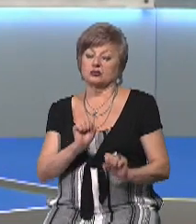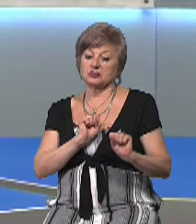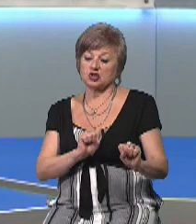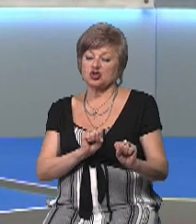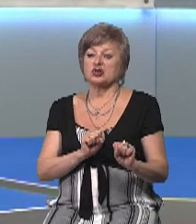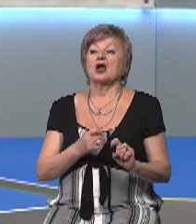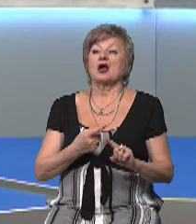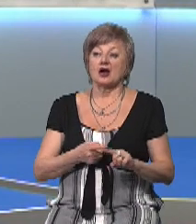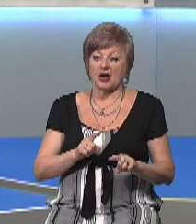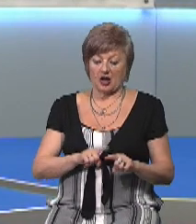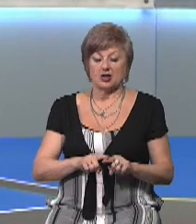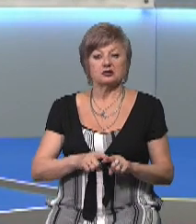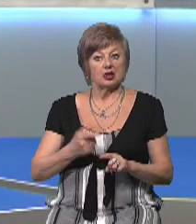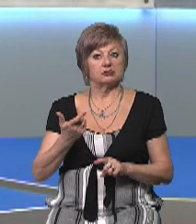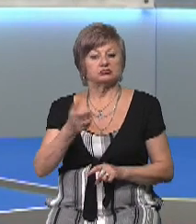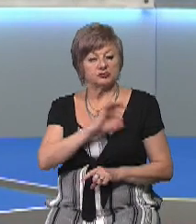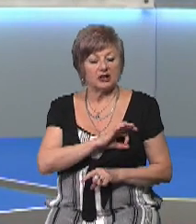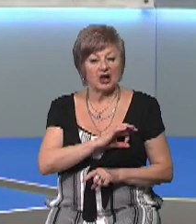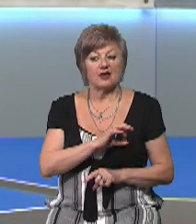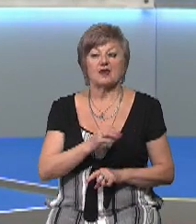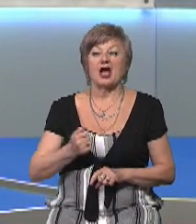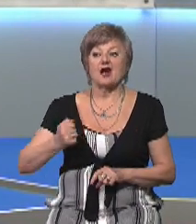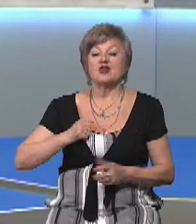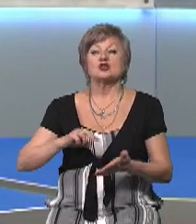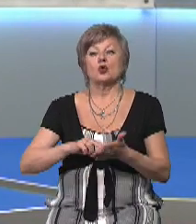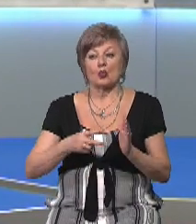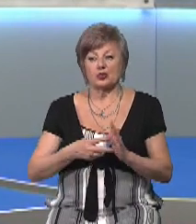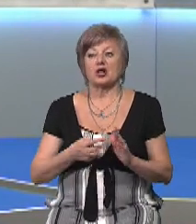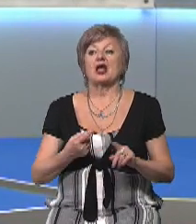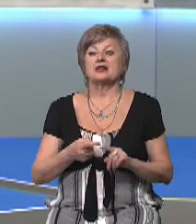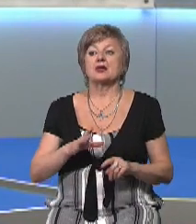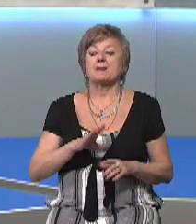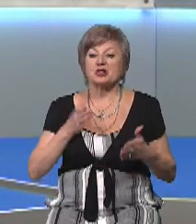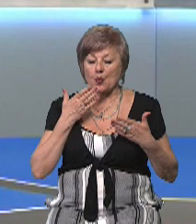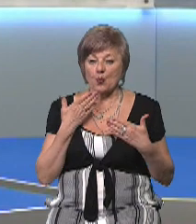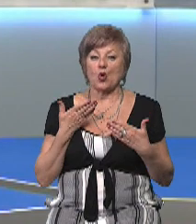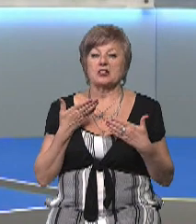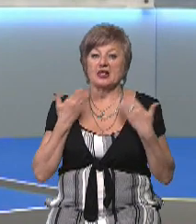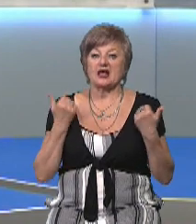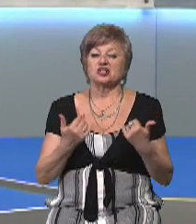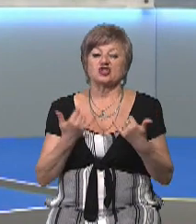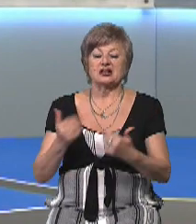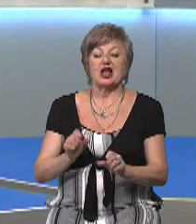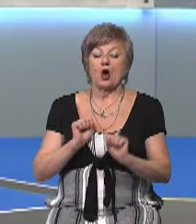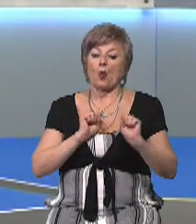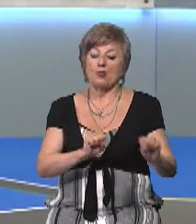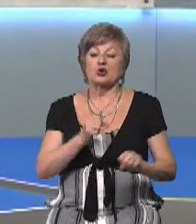це відповідна перевага. В військовому плані, можливо, це було полегшення, так, для оборони